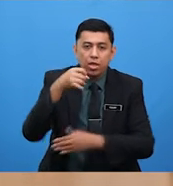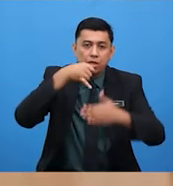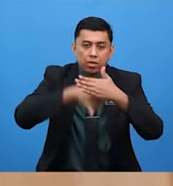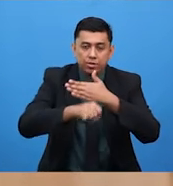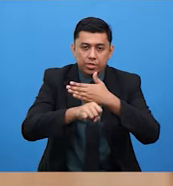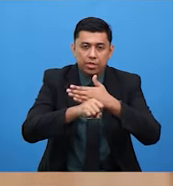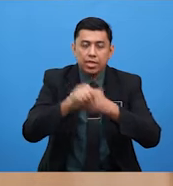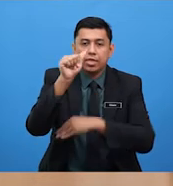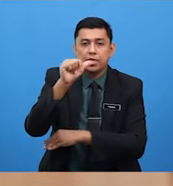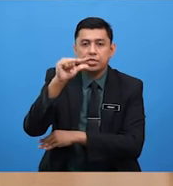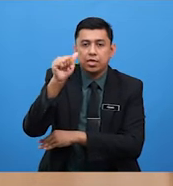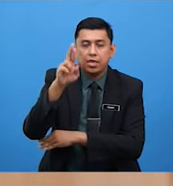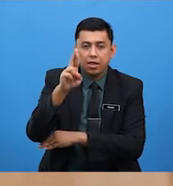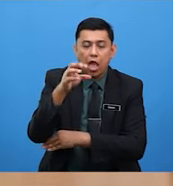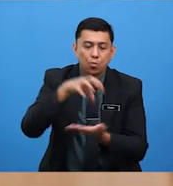dengan agar-agar.